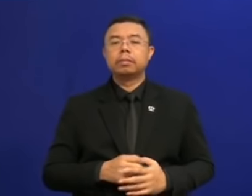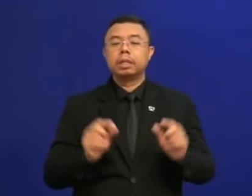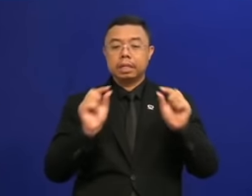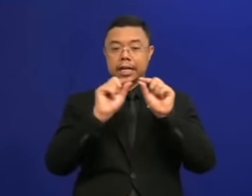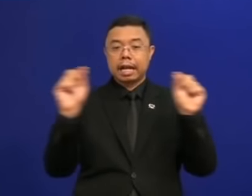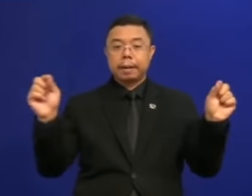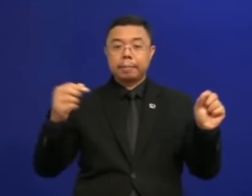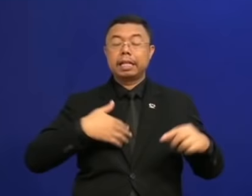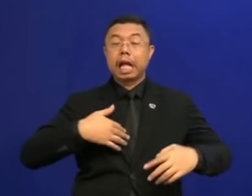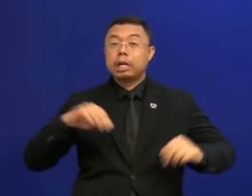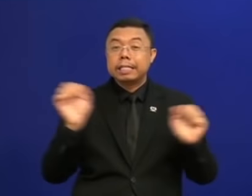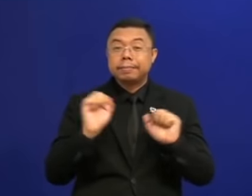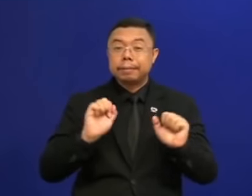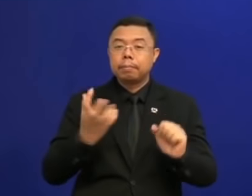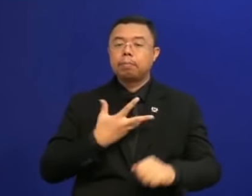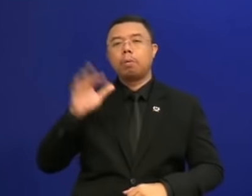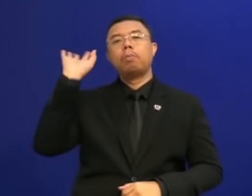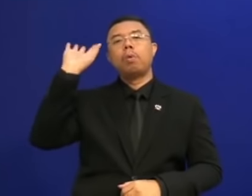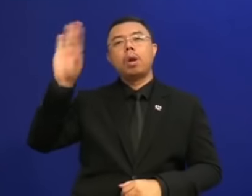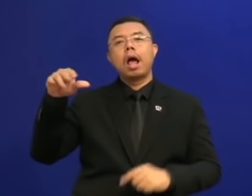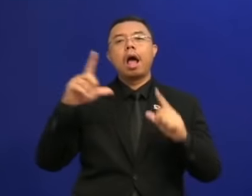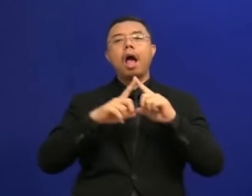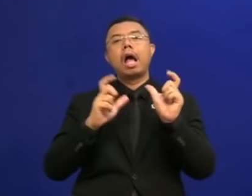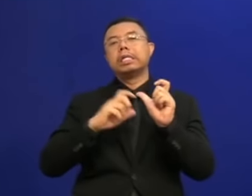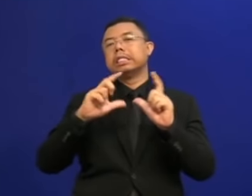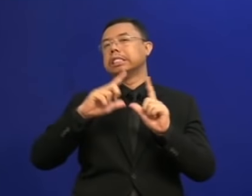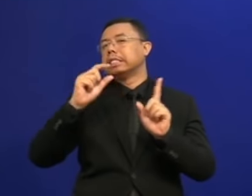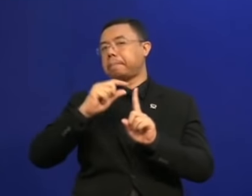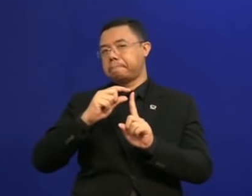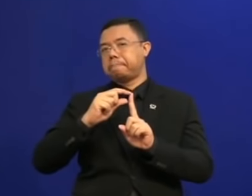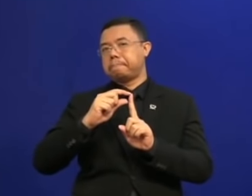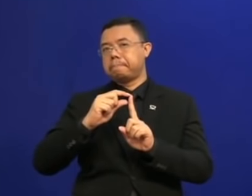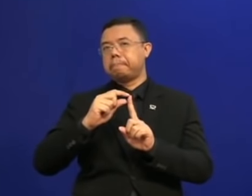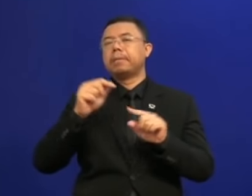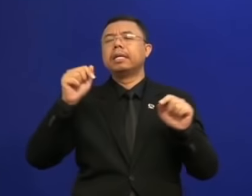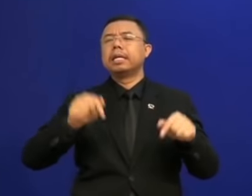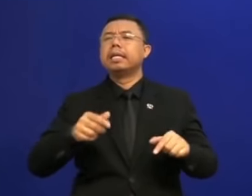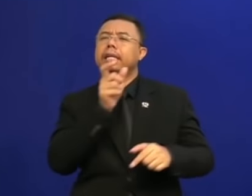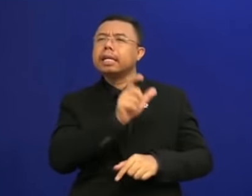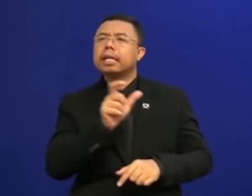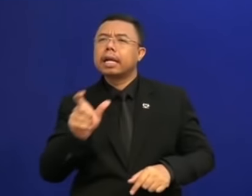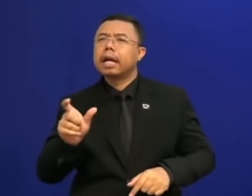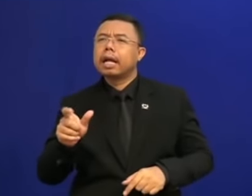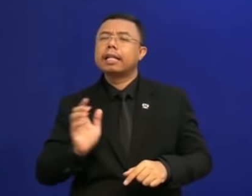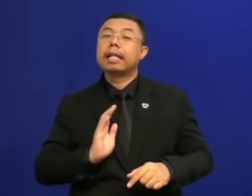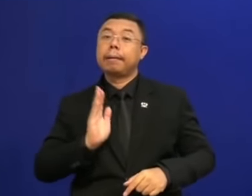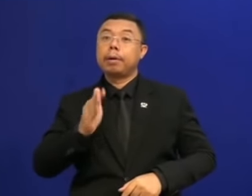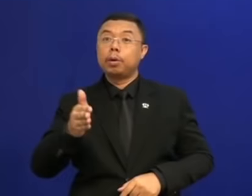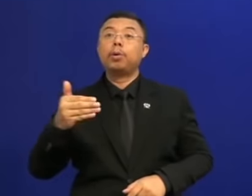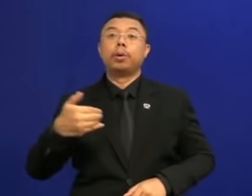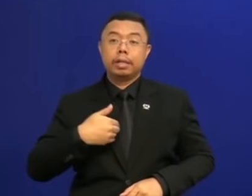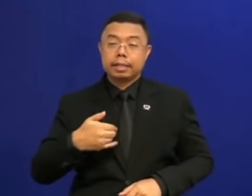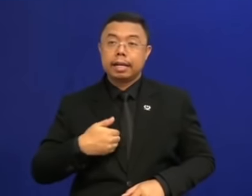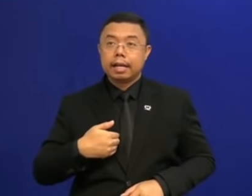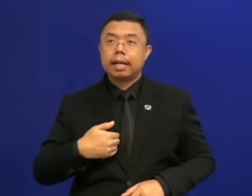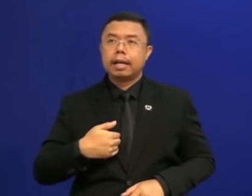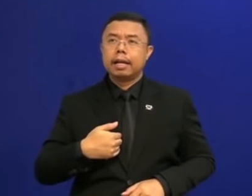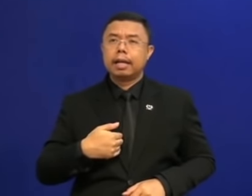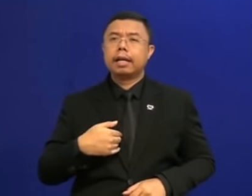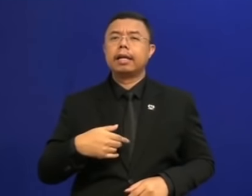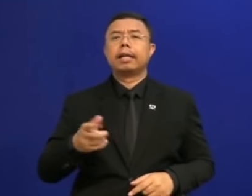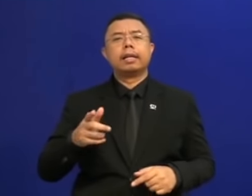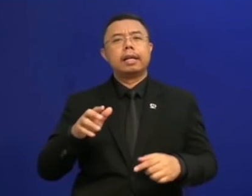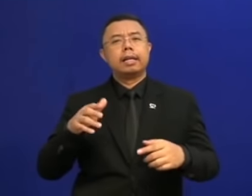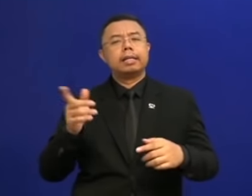Kalimat aku segera akan pulang, asap. Ini kata yang menurut saya